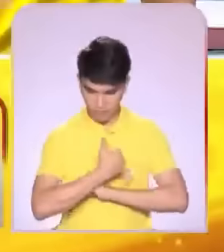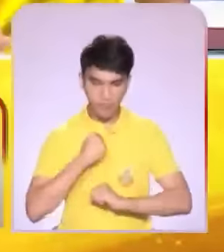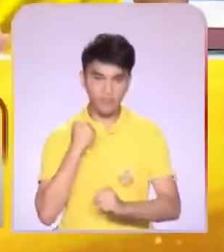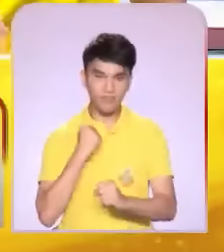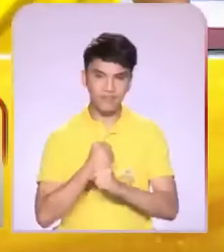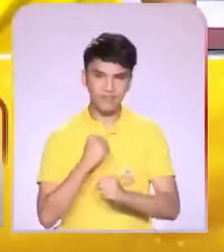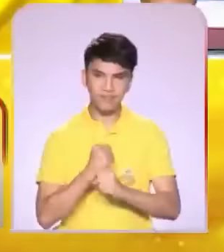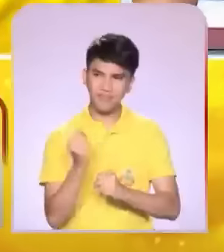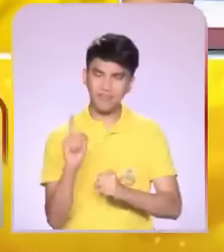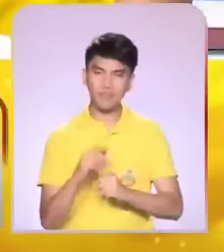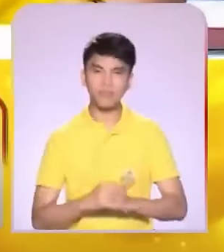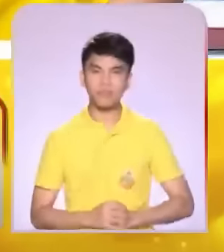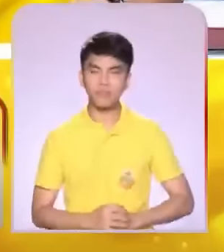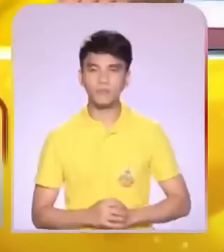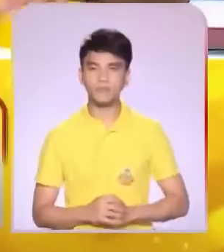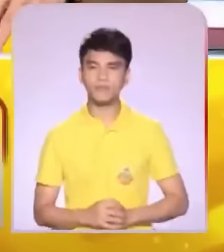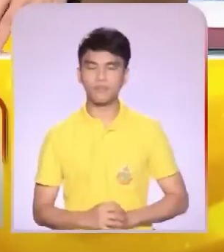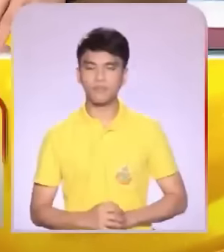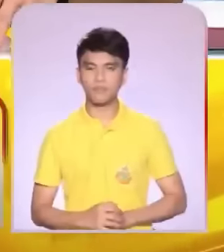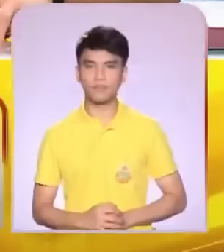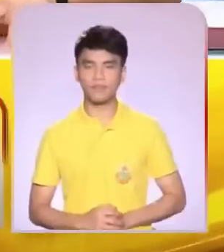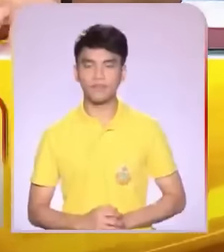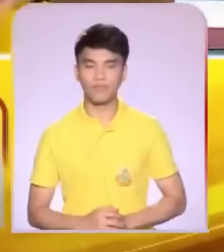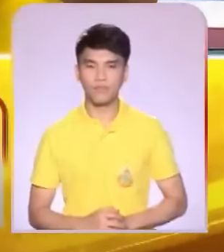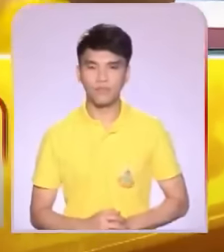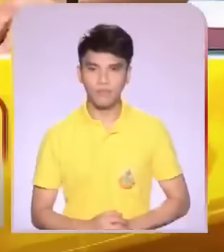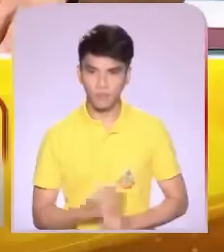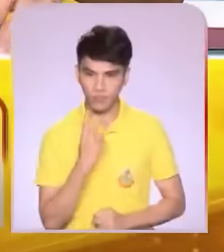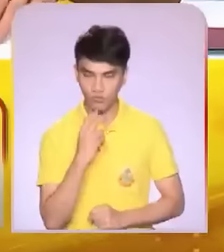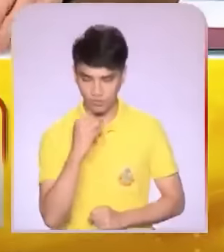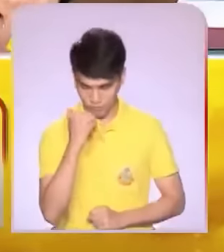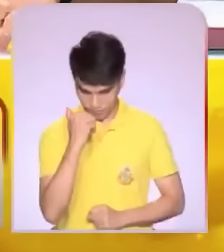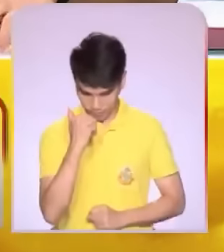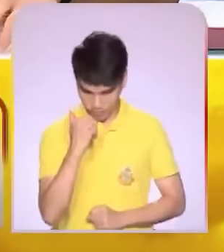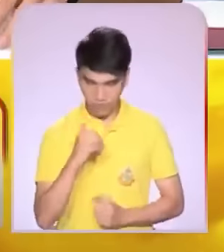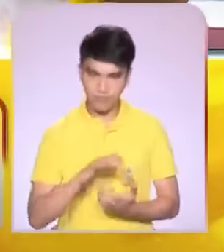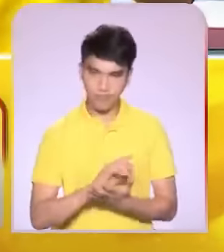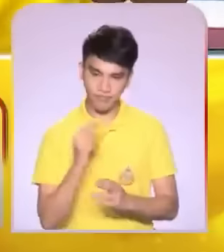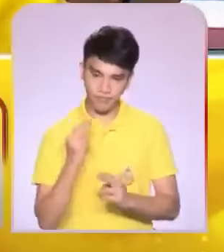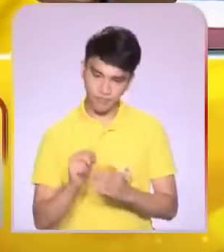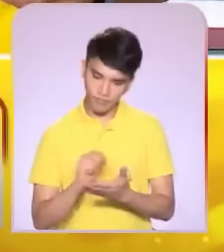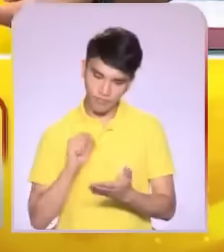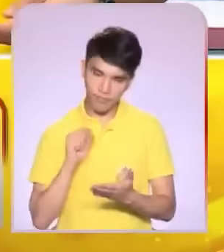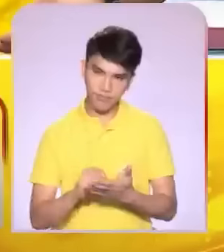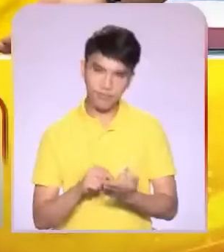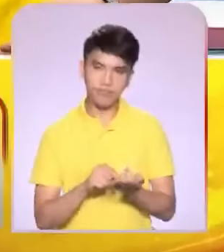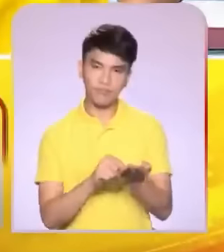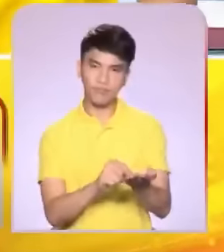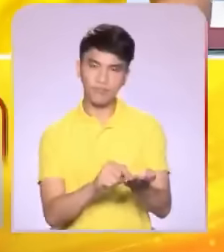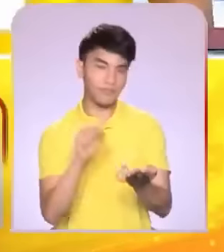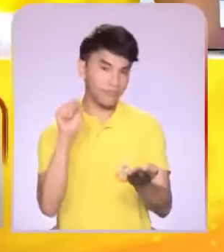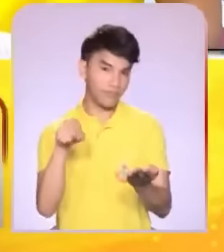นี้คืออะไรแม้แต่คุณหนุ่มนะฮะพี่หนุ่มเนี่ยเขียนนะไปดูได้เลยเขียนบนกระดาษเขียนชื่อแล้วก็ยืน ใช่ไห